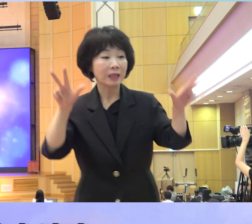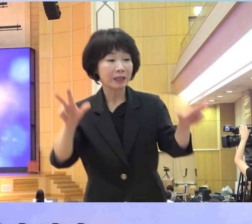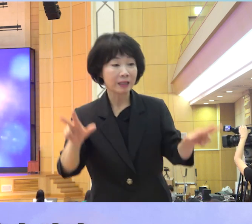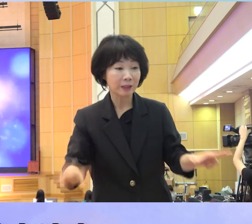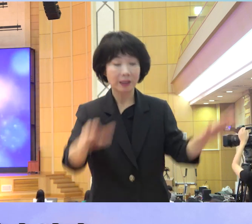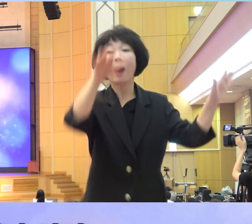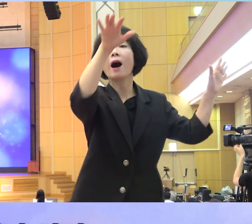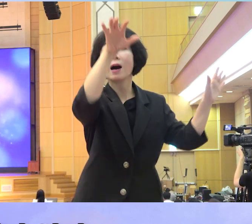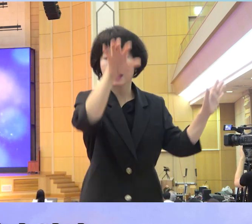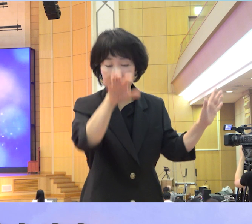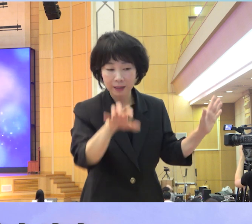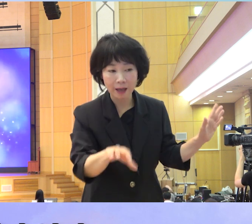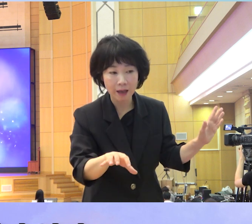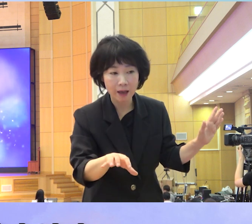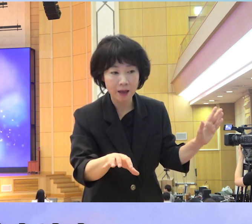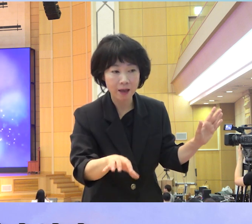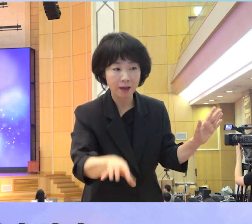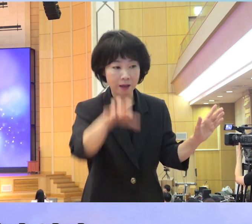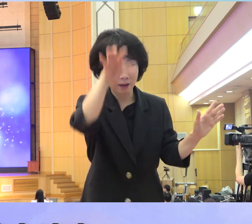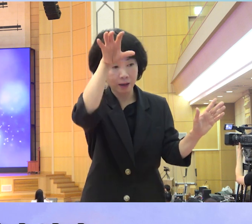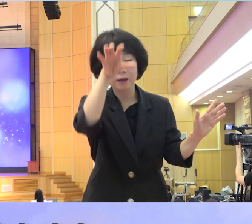주께서 이